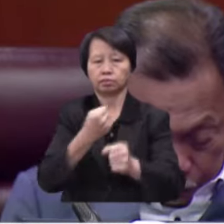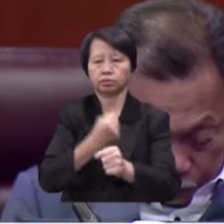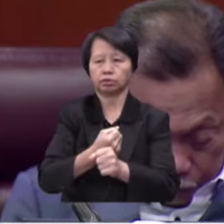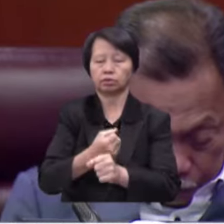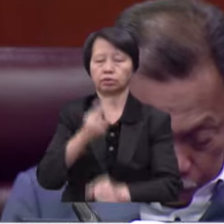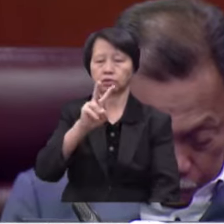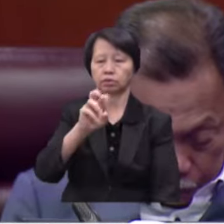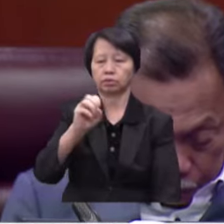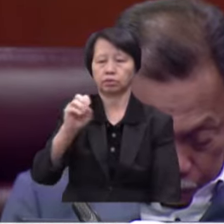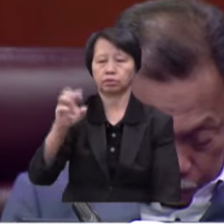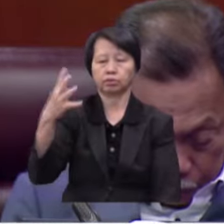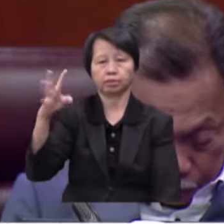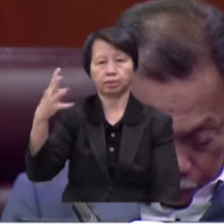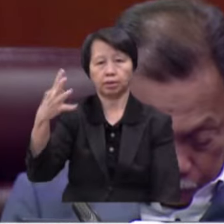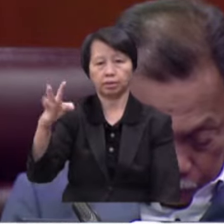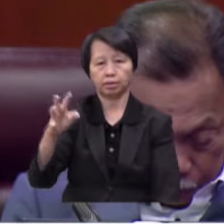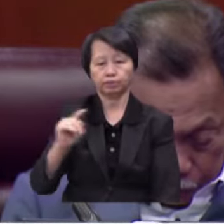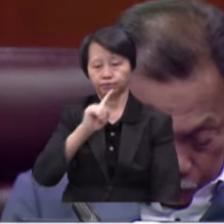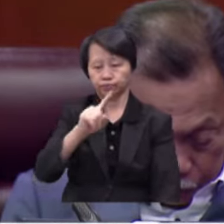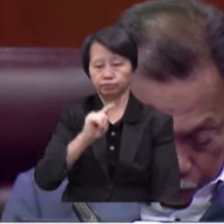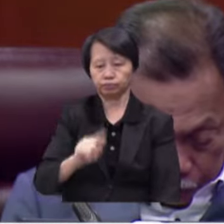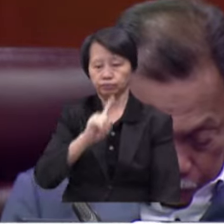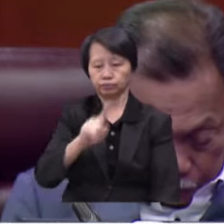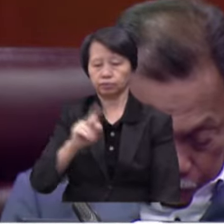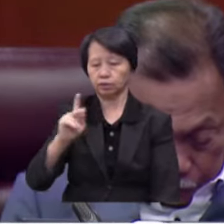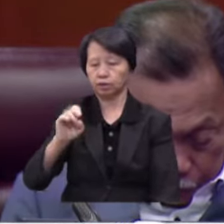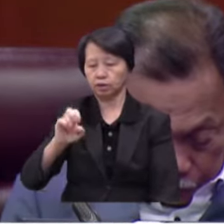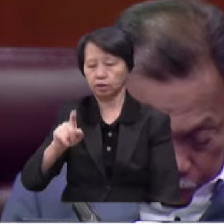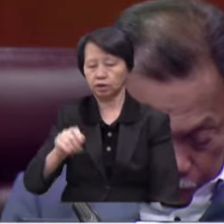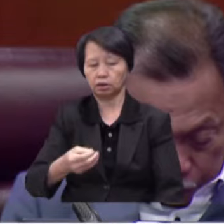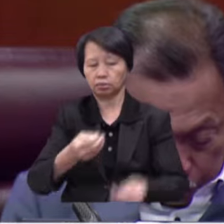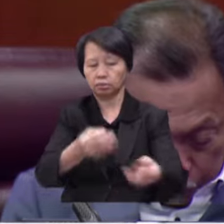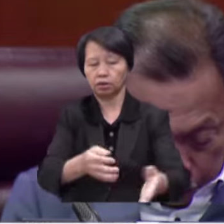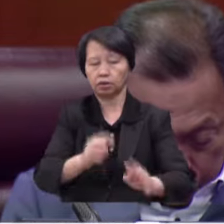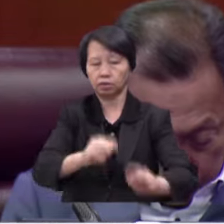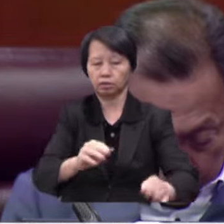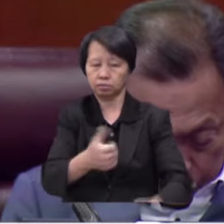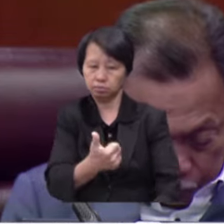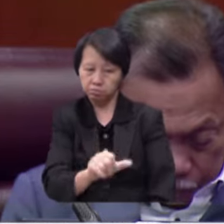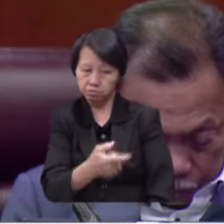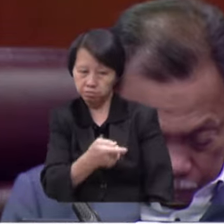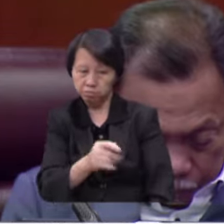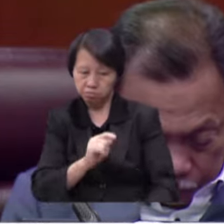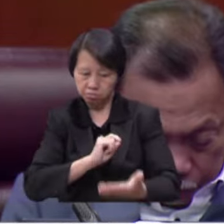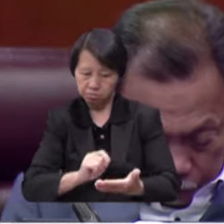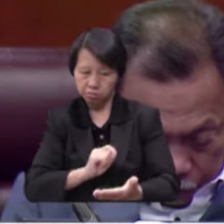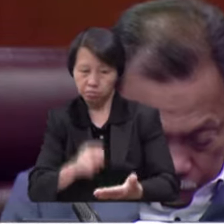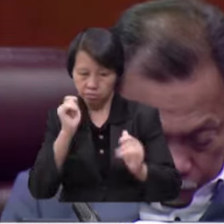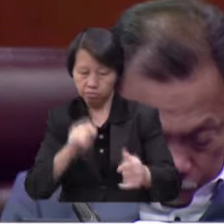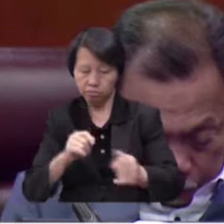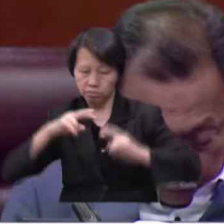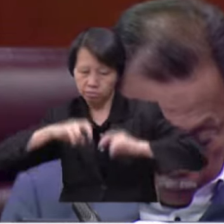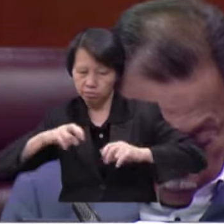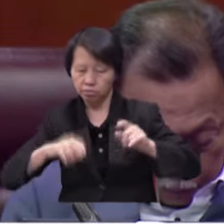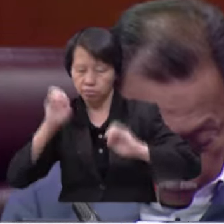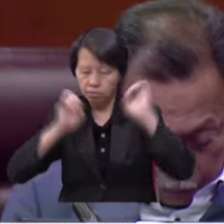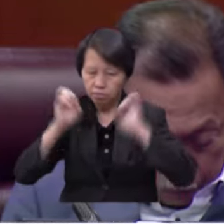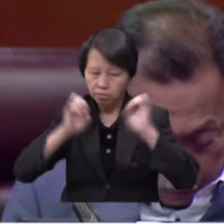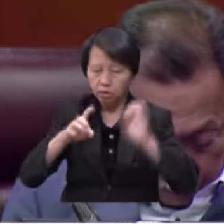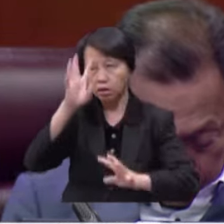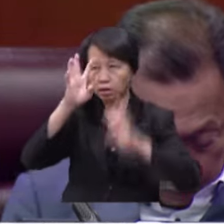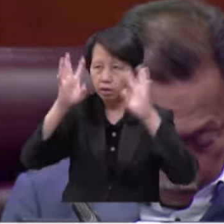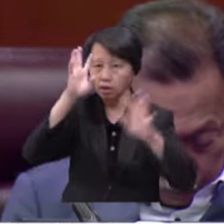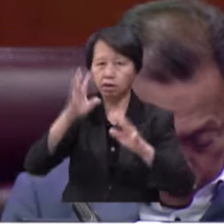2014 soal yang kebab menguji ke upayaan calon untuk mengaplikasi menganalisis menilai dan